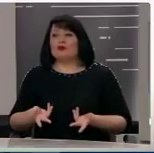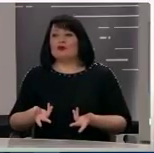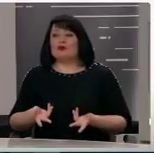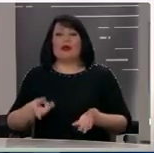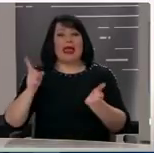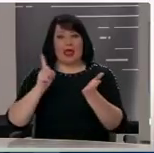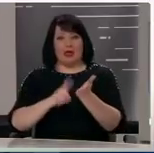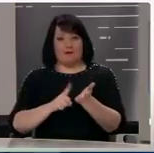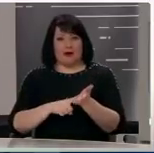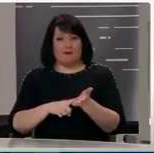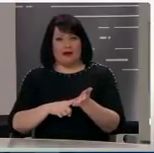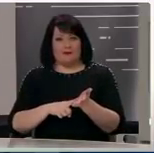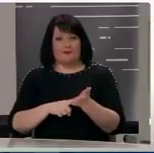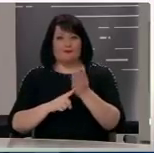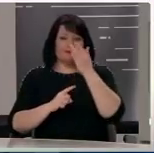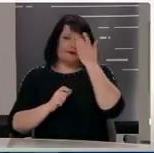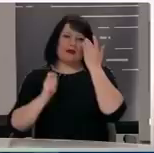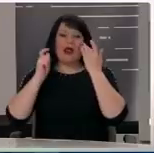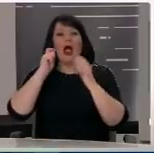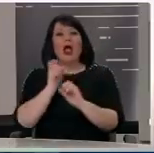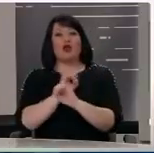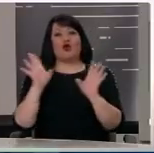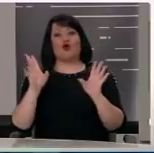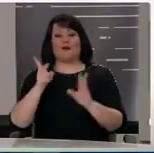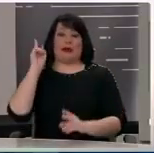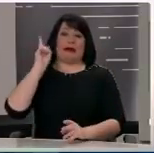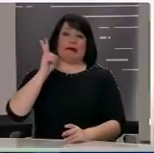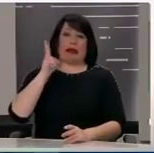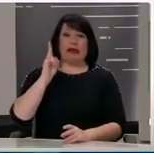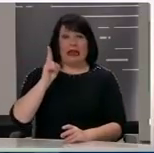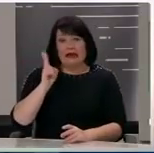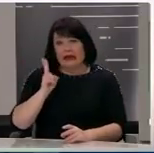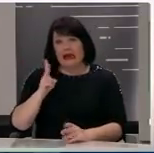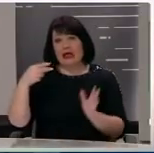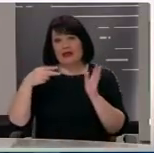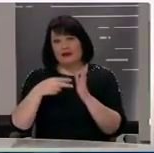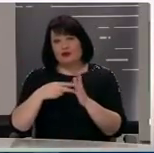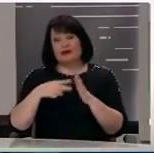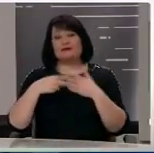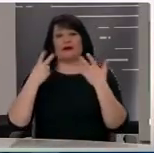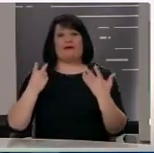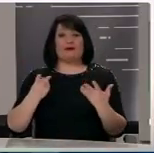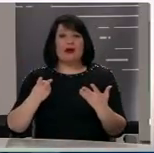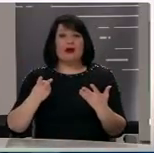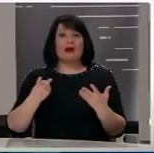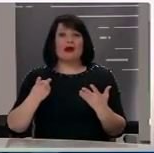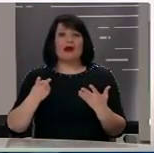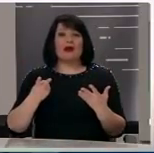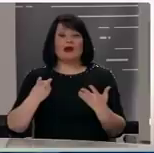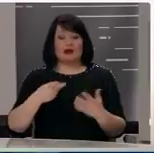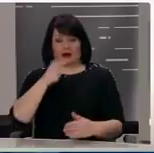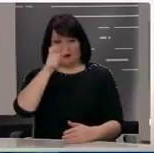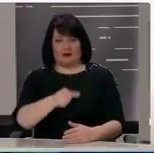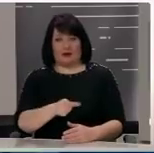έπρεπε να έρθει μία ανώνυμη καταγγελία, δηλαδή το 2017, για να